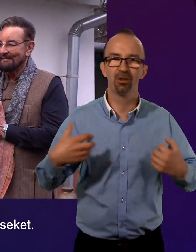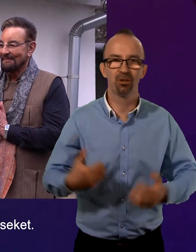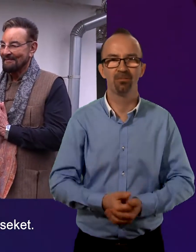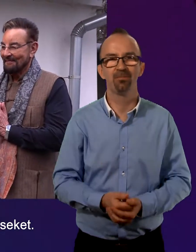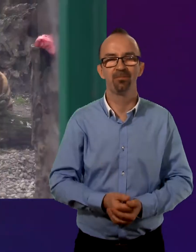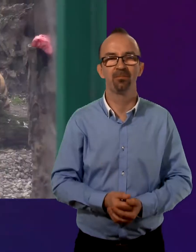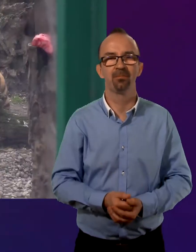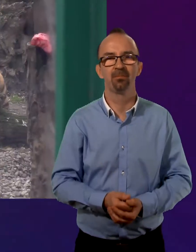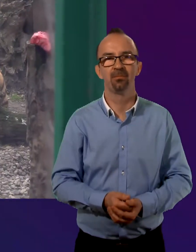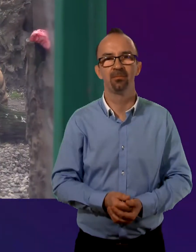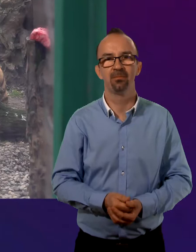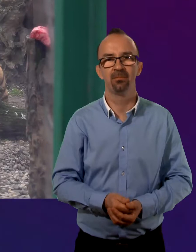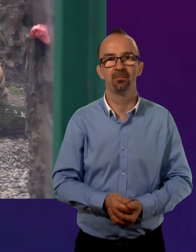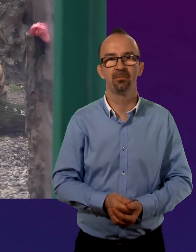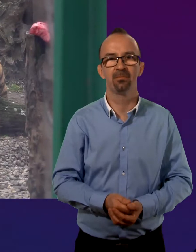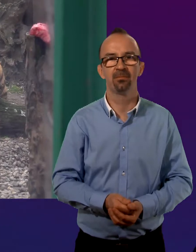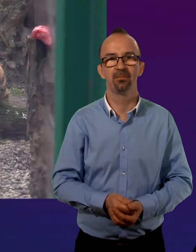tigriseket.